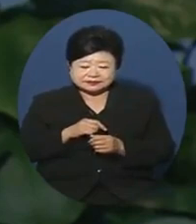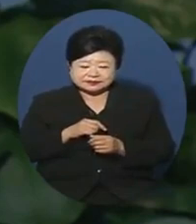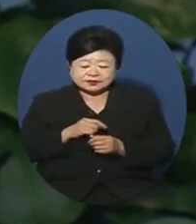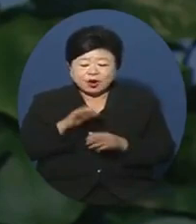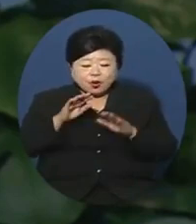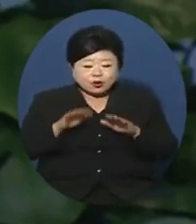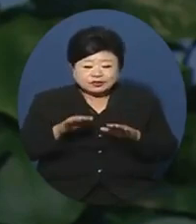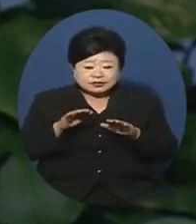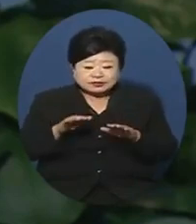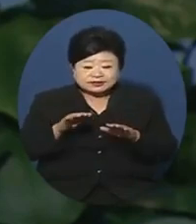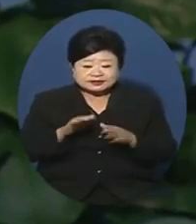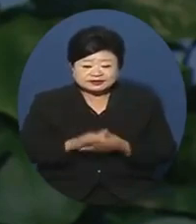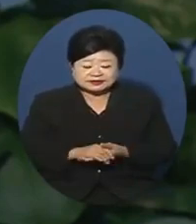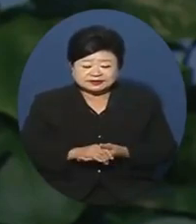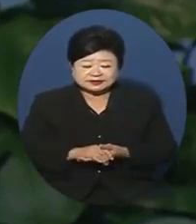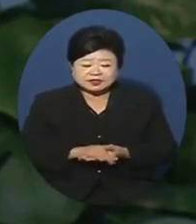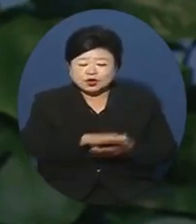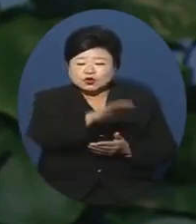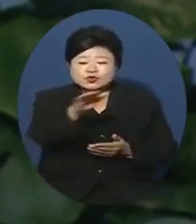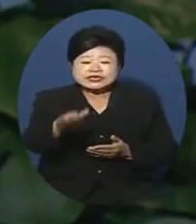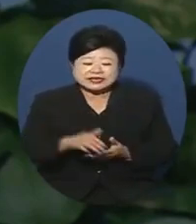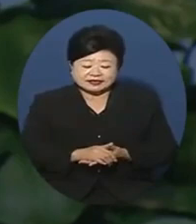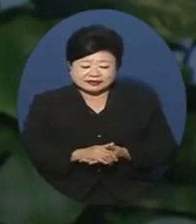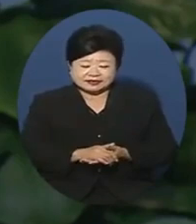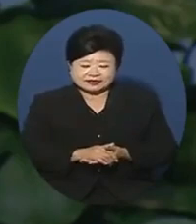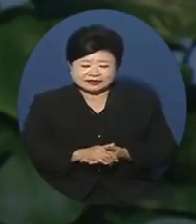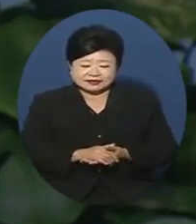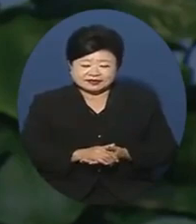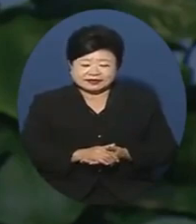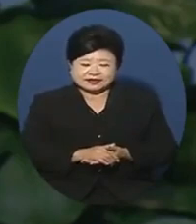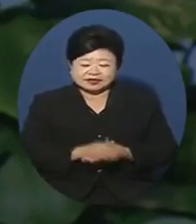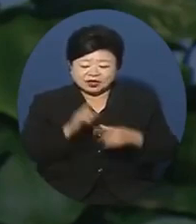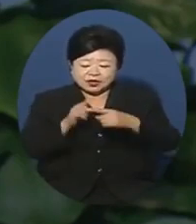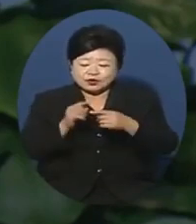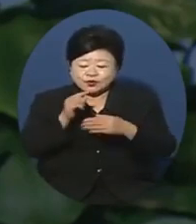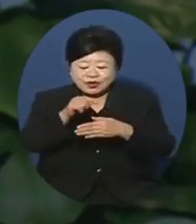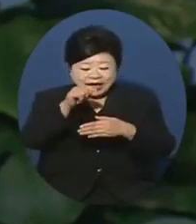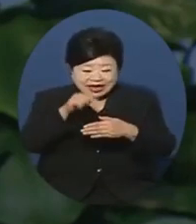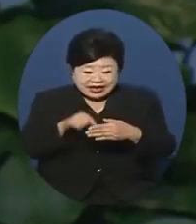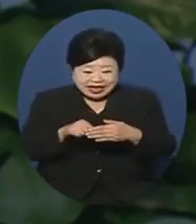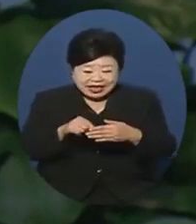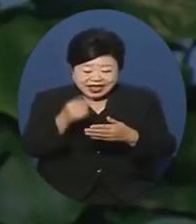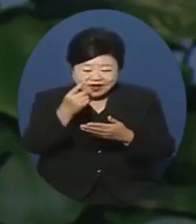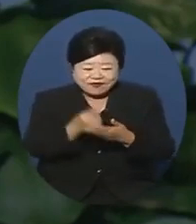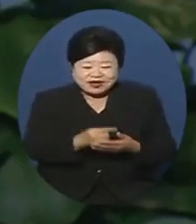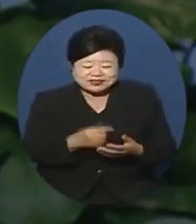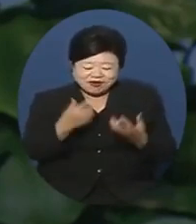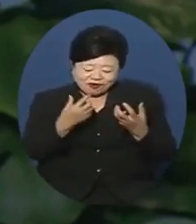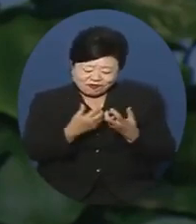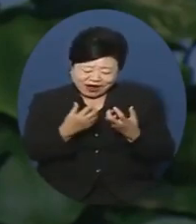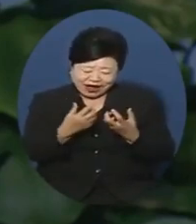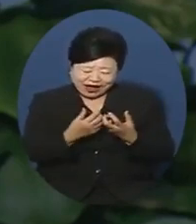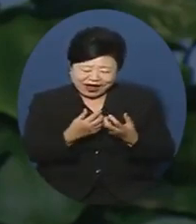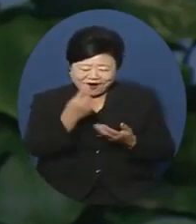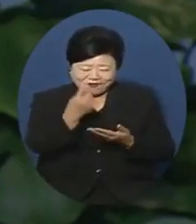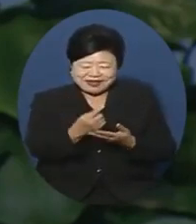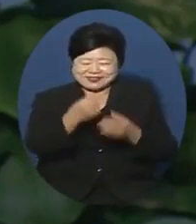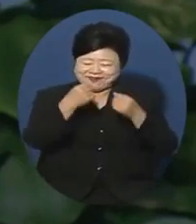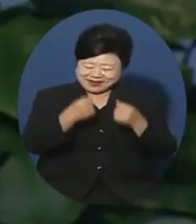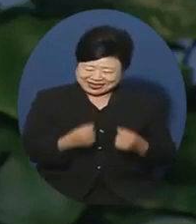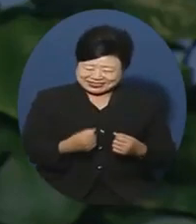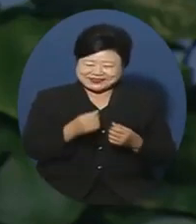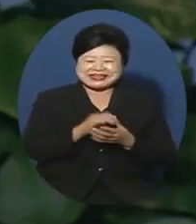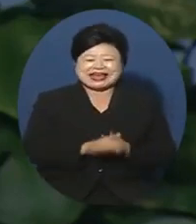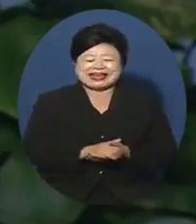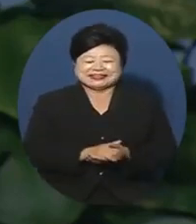오늘 우리 교회 안에 가득히 와 와